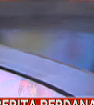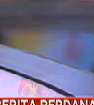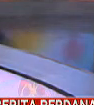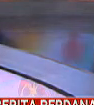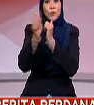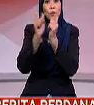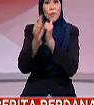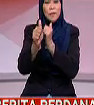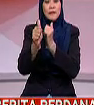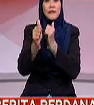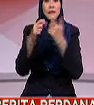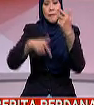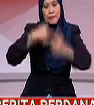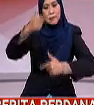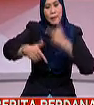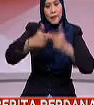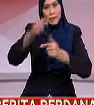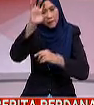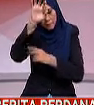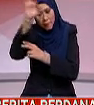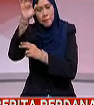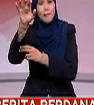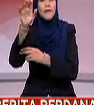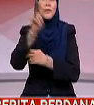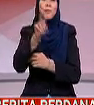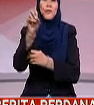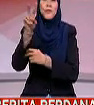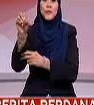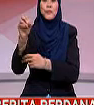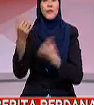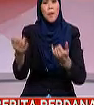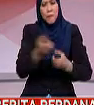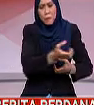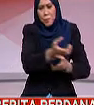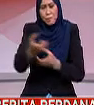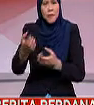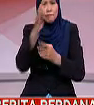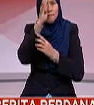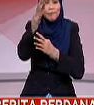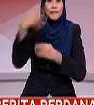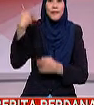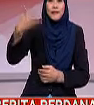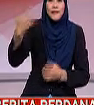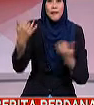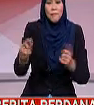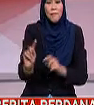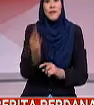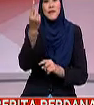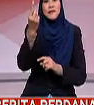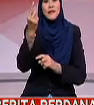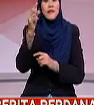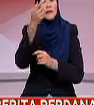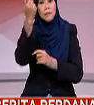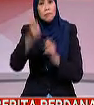Ini kita mulakan dengan saingan Liga Sepak Takraw STL 2020. Bomber Fighters mencipta sejarah dalam penyertaan sulung STL